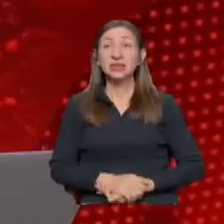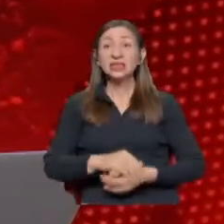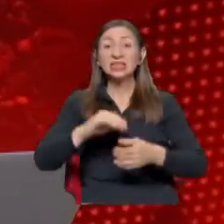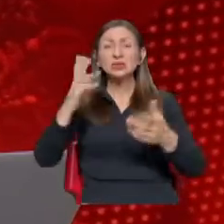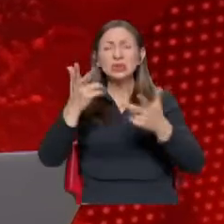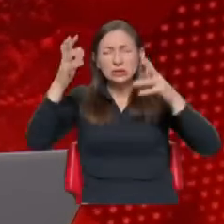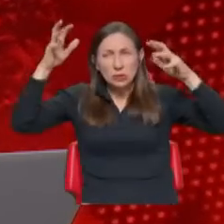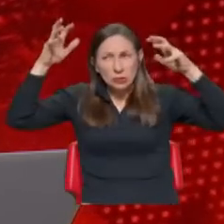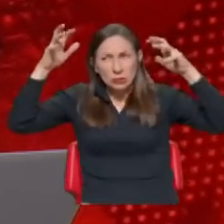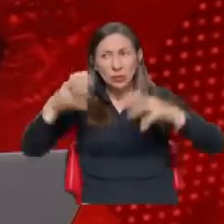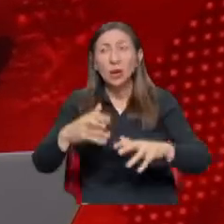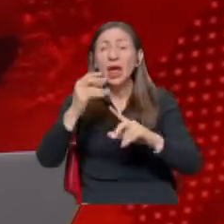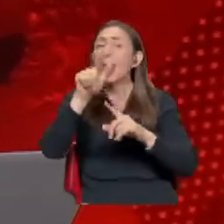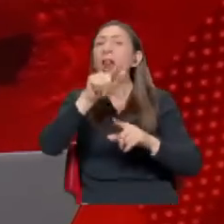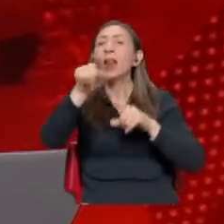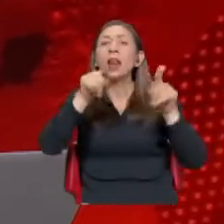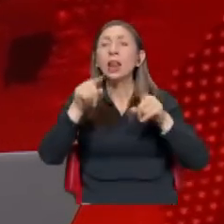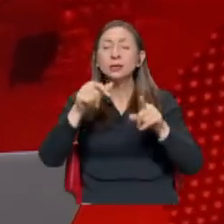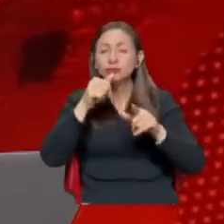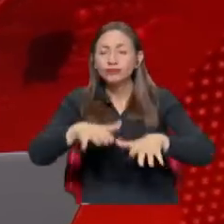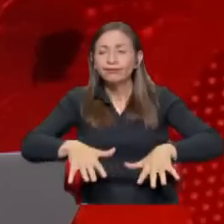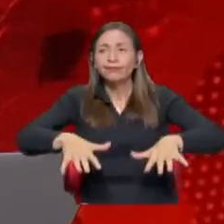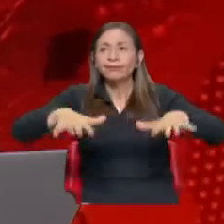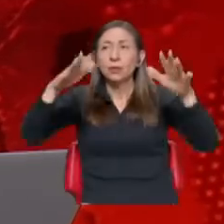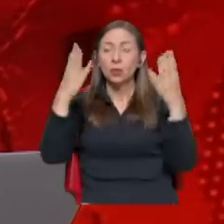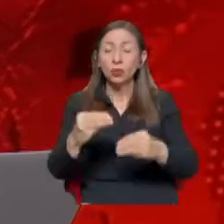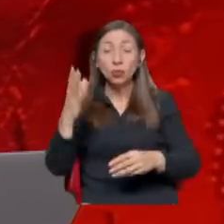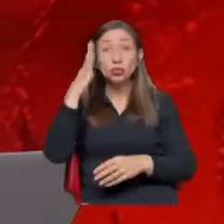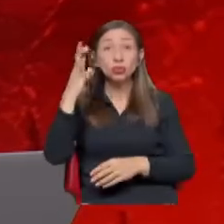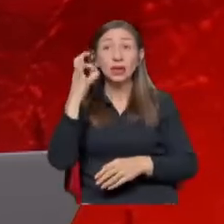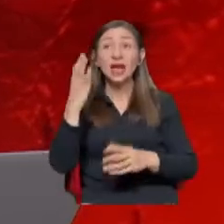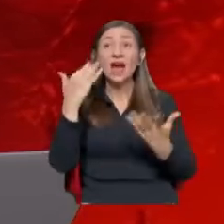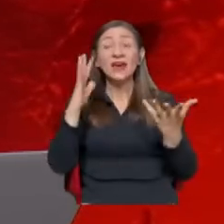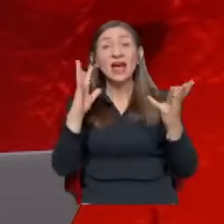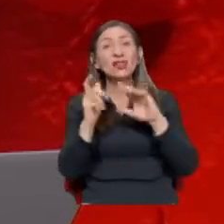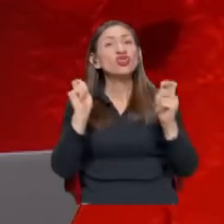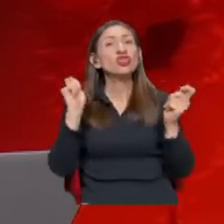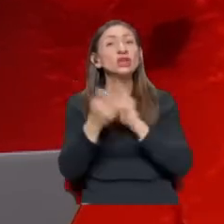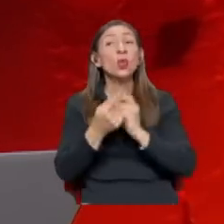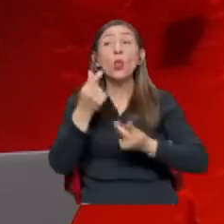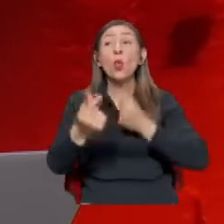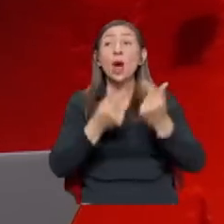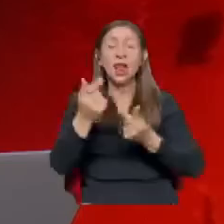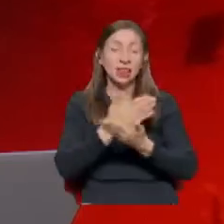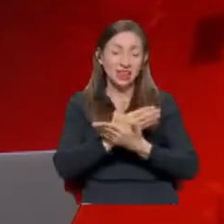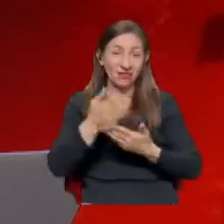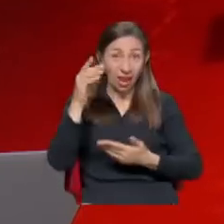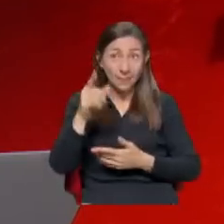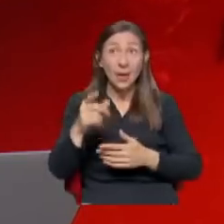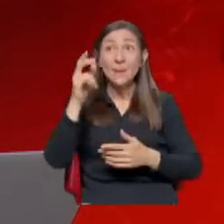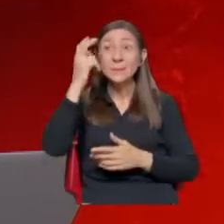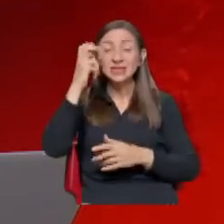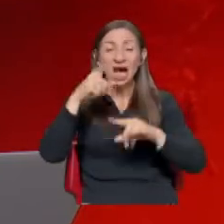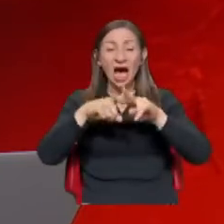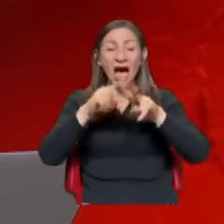Şiddetli sağanak yağış birçok ilde şehirleri su altında bıraktı. Uzmanlar iklim değişikliği uyarılarını sürdürürken